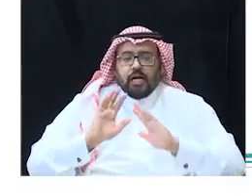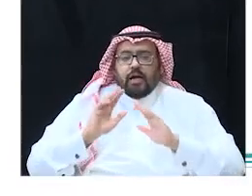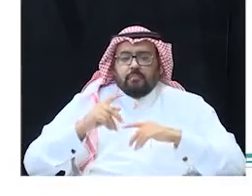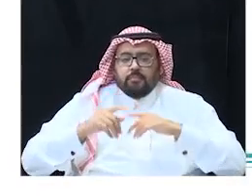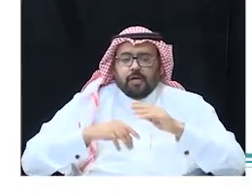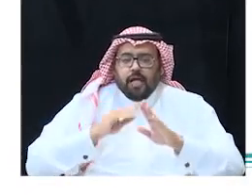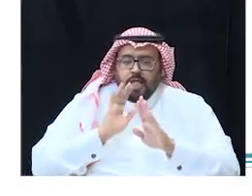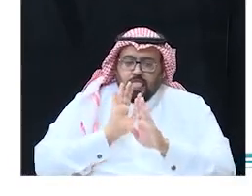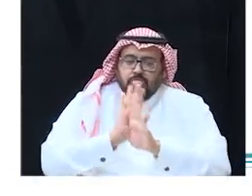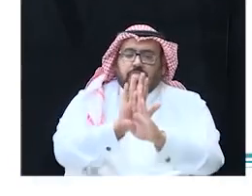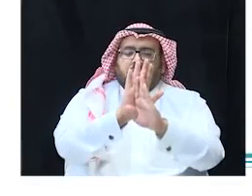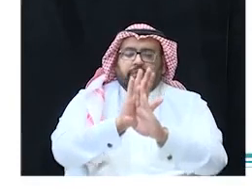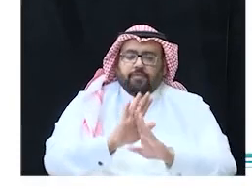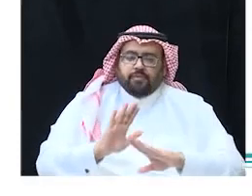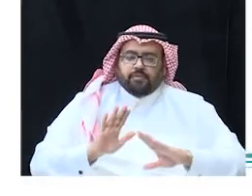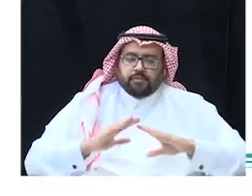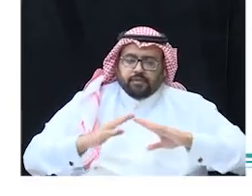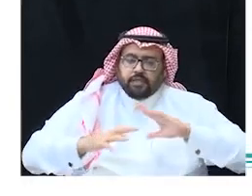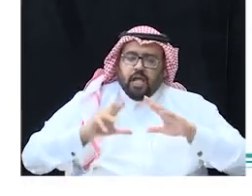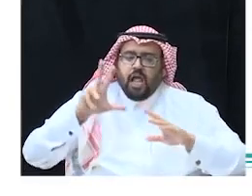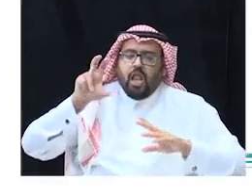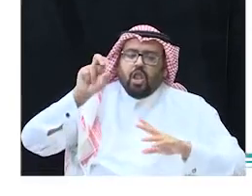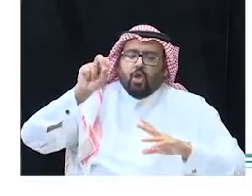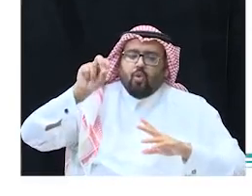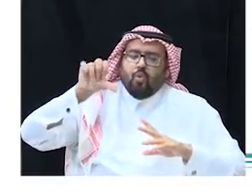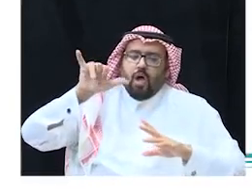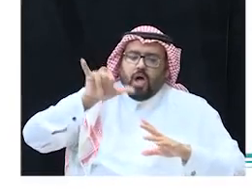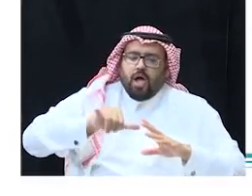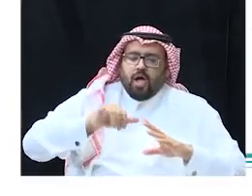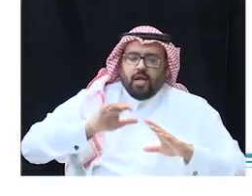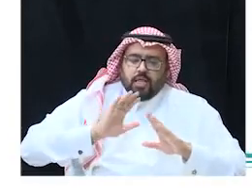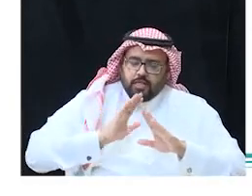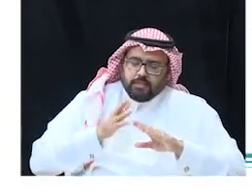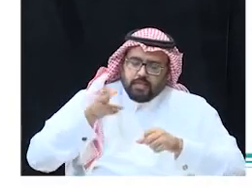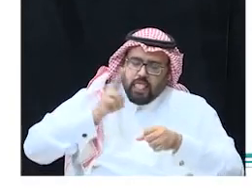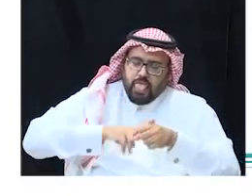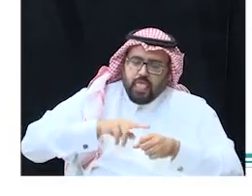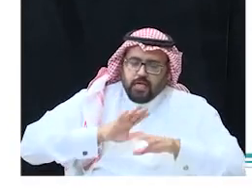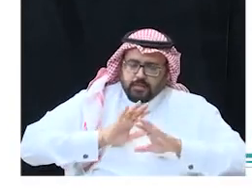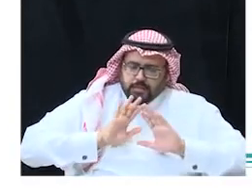ممتازين. تتحرك الأشياء أو الأجسام